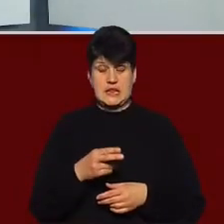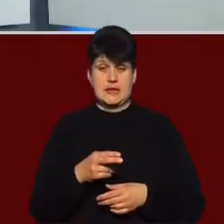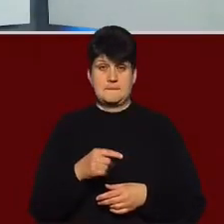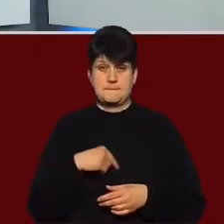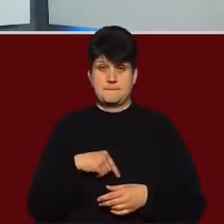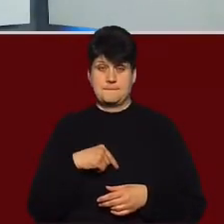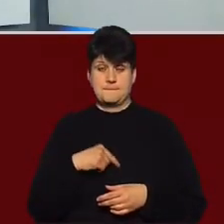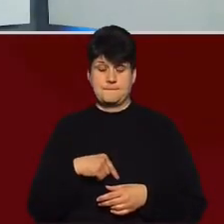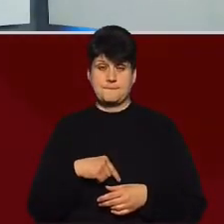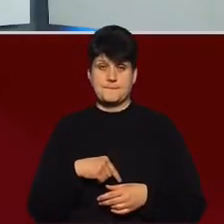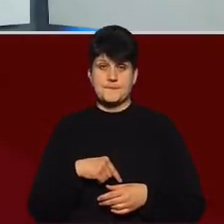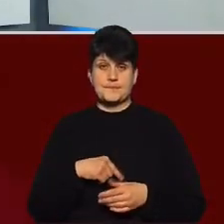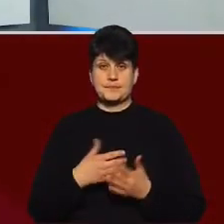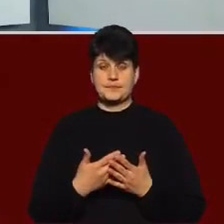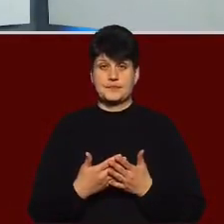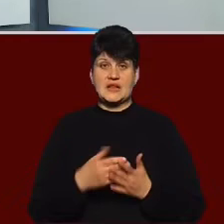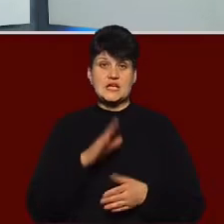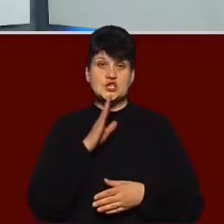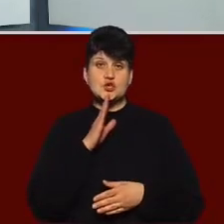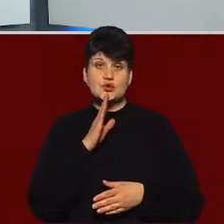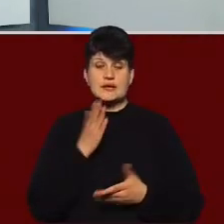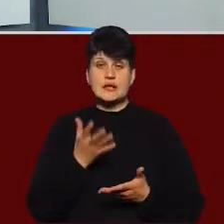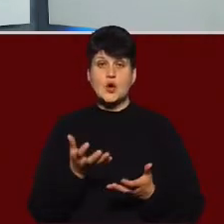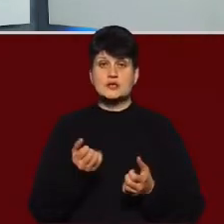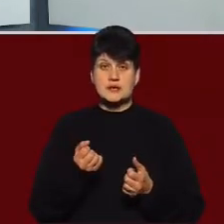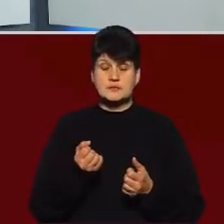скажімо, жінок, які отримували під час